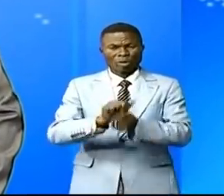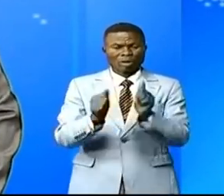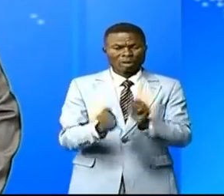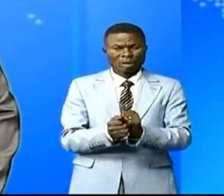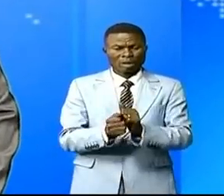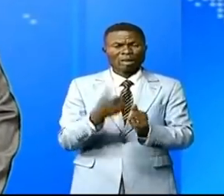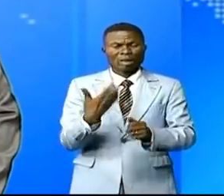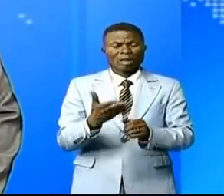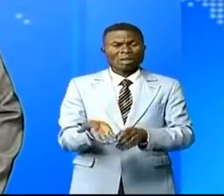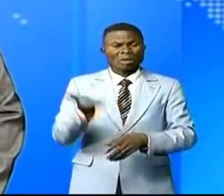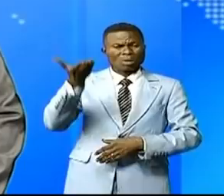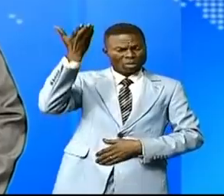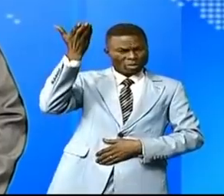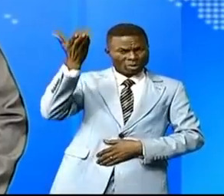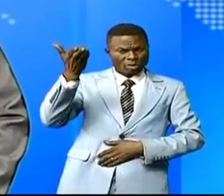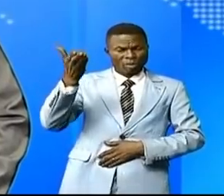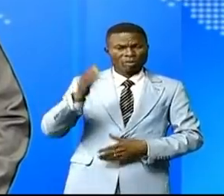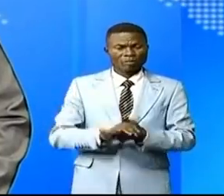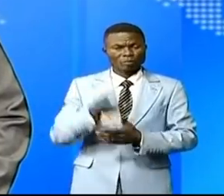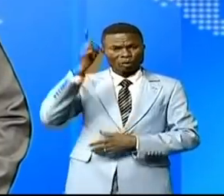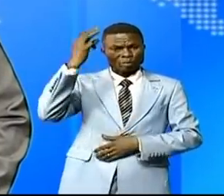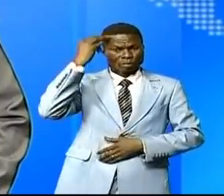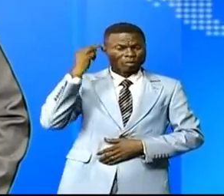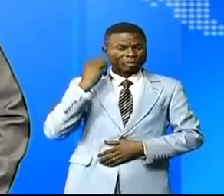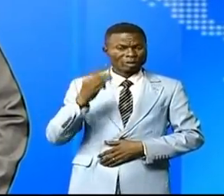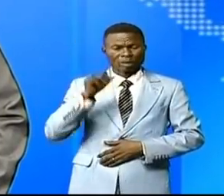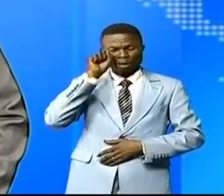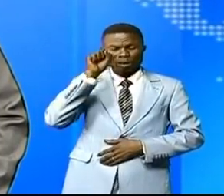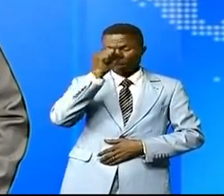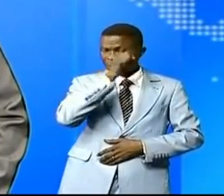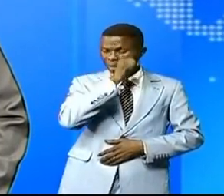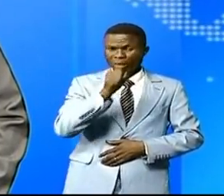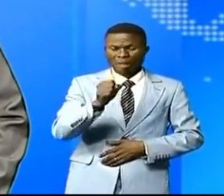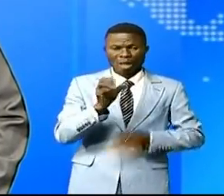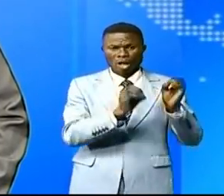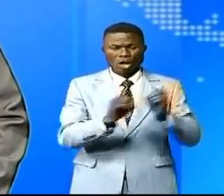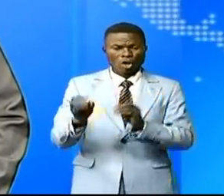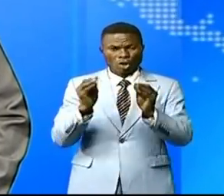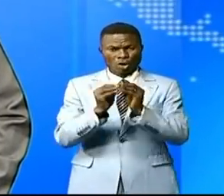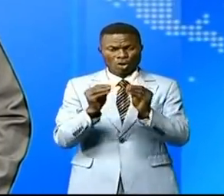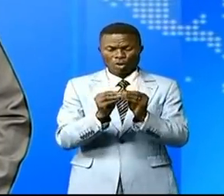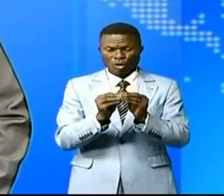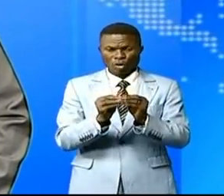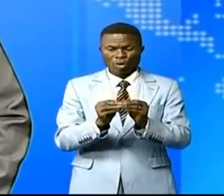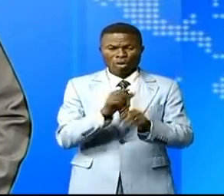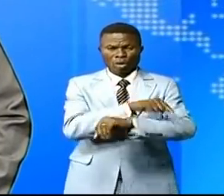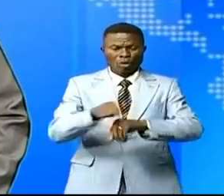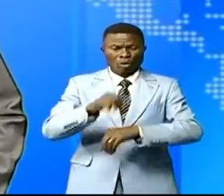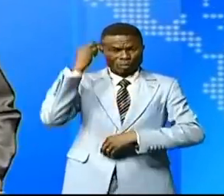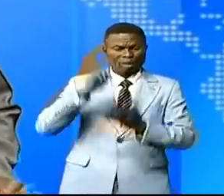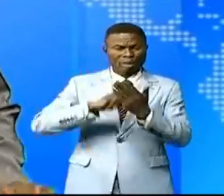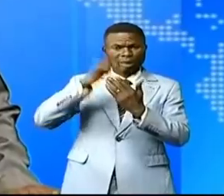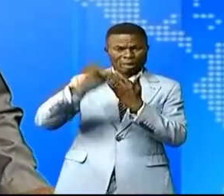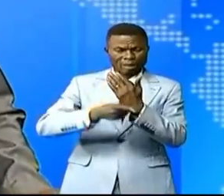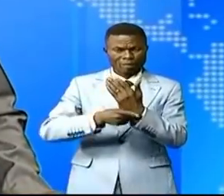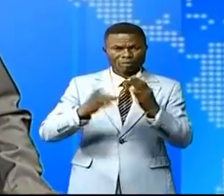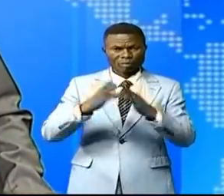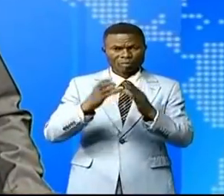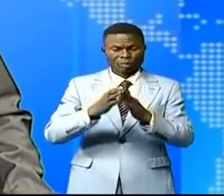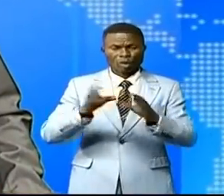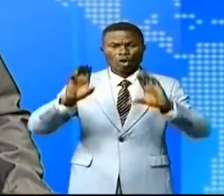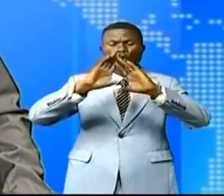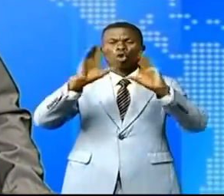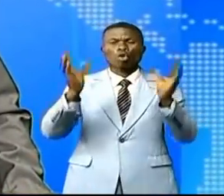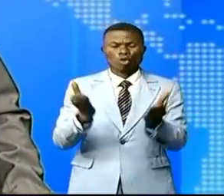à la hausse de prix plutôt sur le marché. À l'occasion, le Premier ministre Jean-Michel Samalou Kondé a présidé une réunion au ministère du Plan avec la